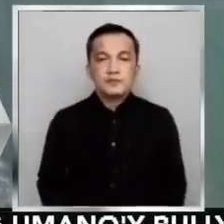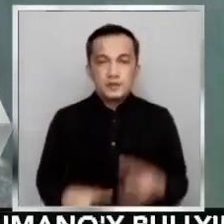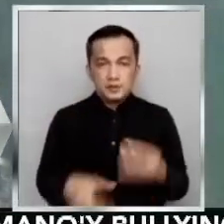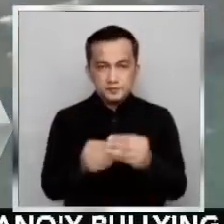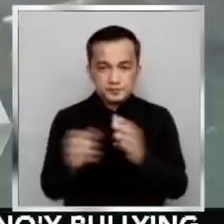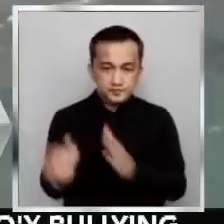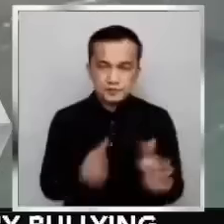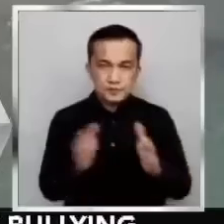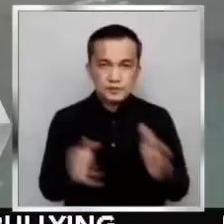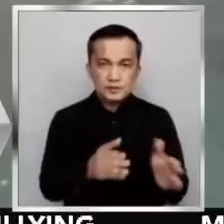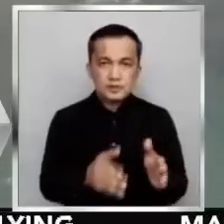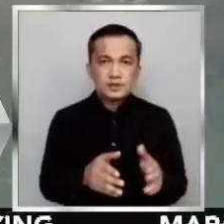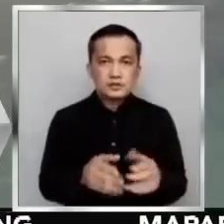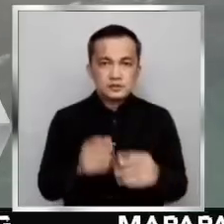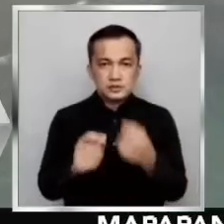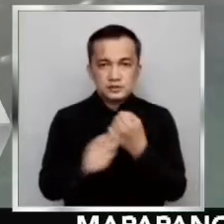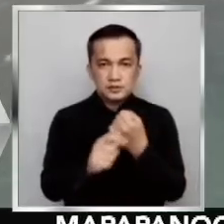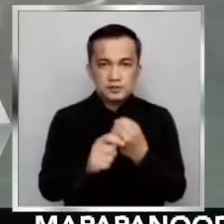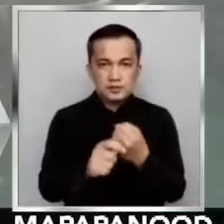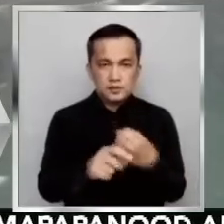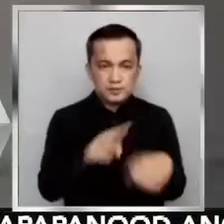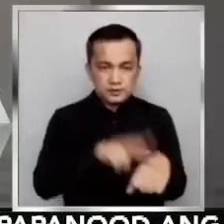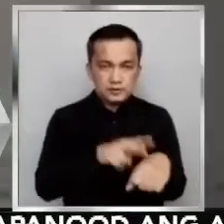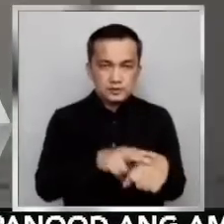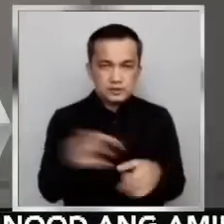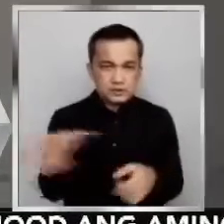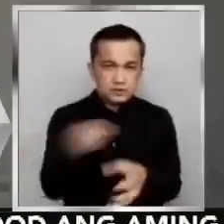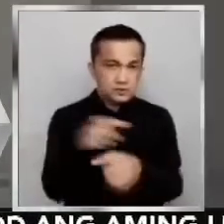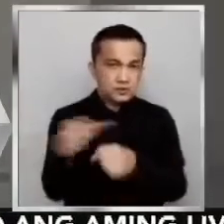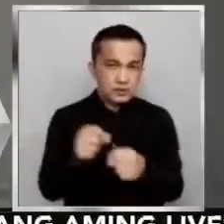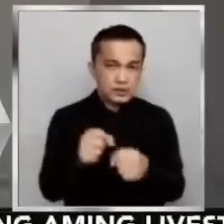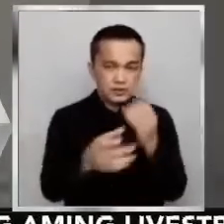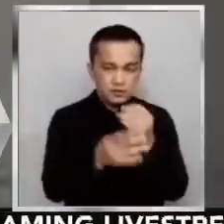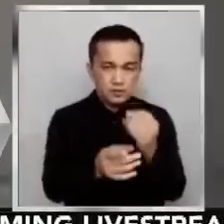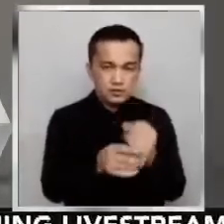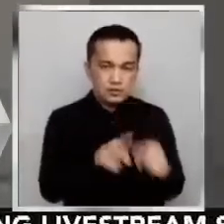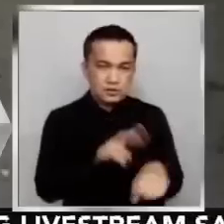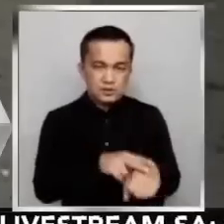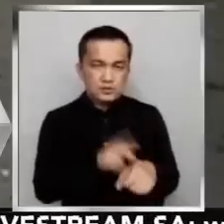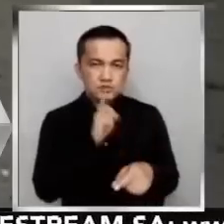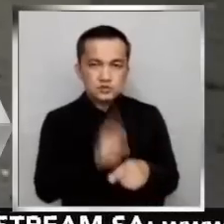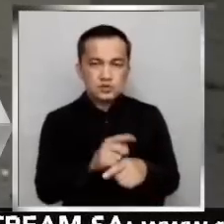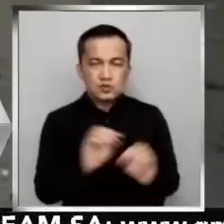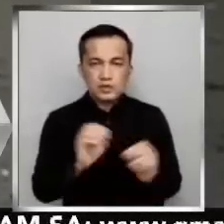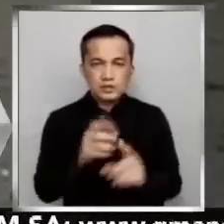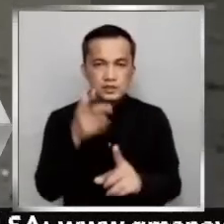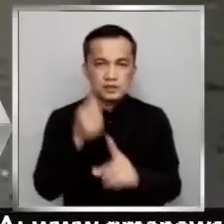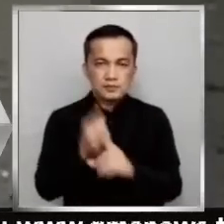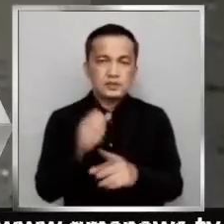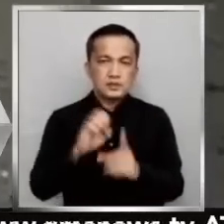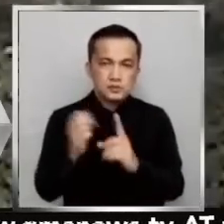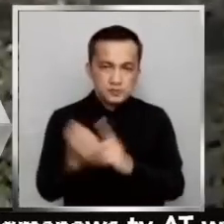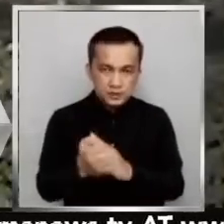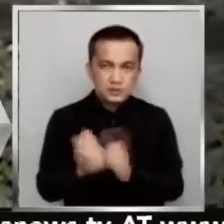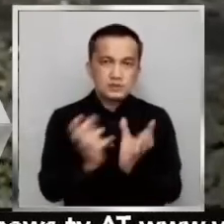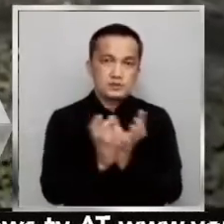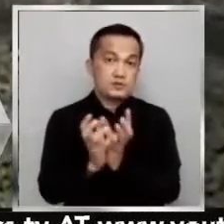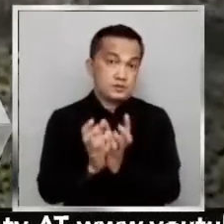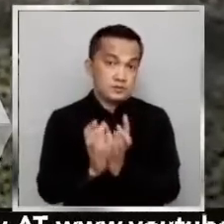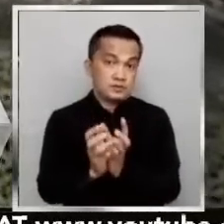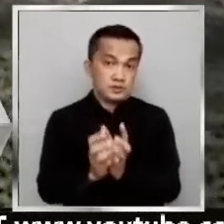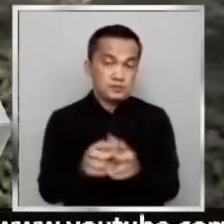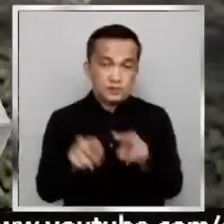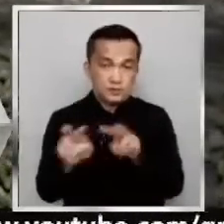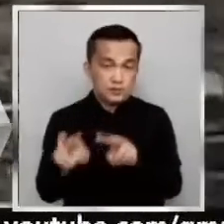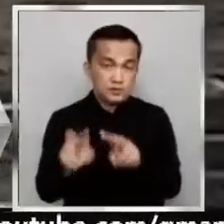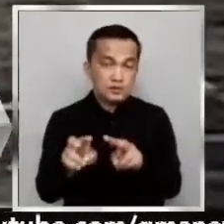ng pansamantalang pag-iimbaka ng mga hinangong langis at para masigurong wala itong epekto sa kapaligiran at mga komunidad, magmo-monitor daw sa mga